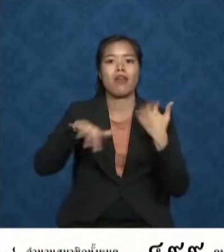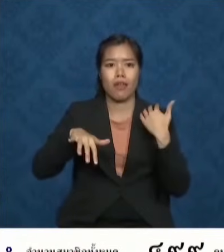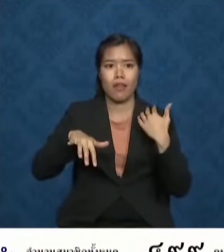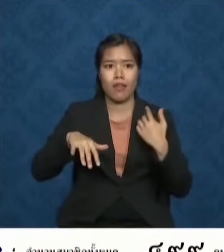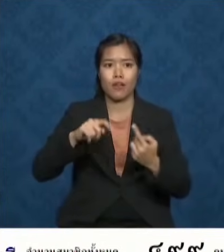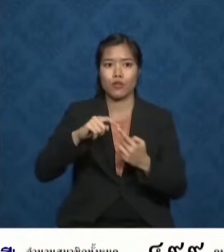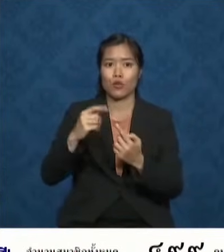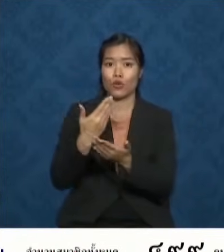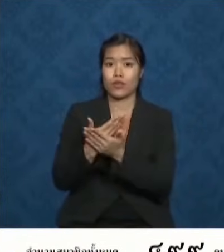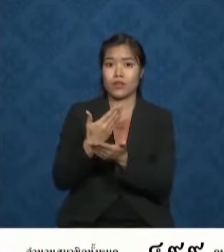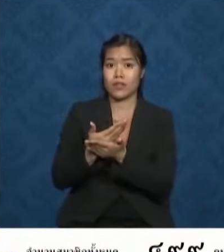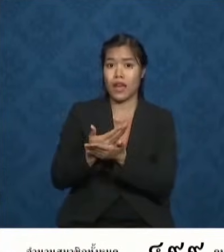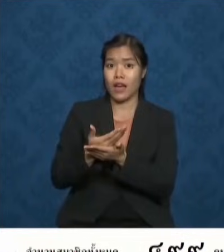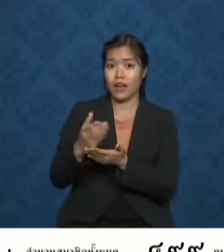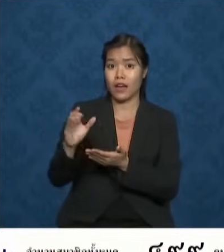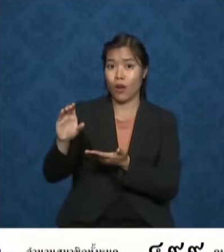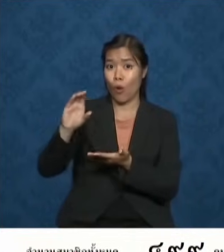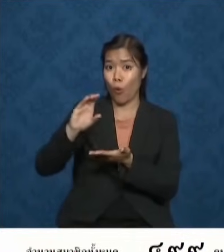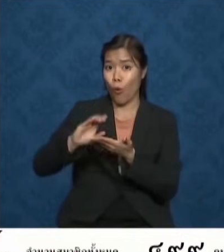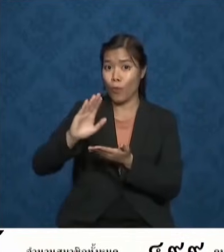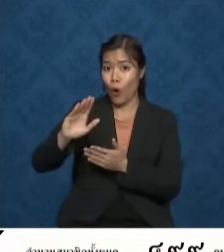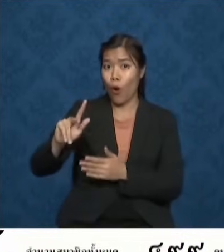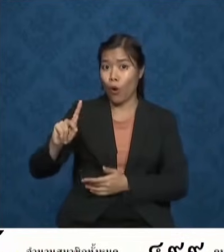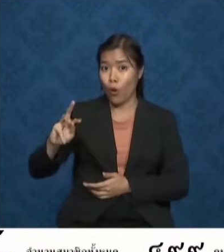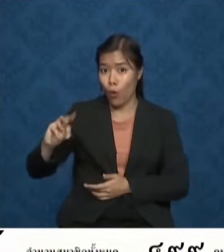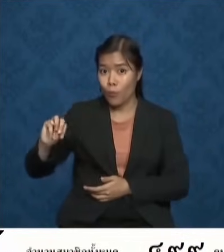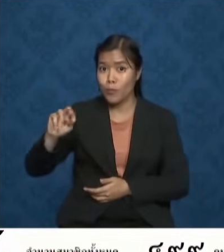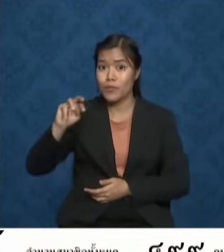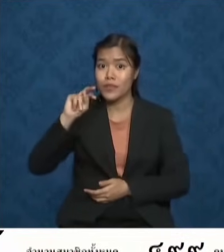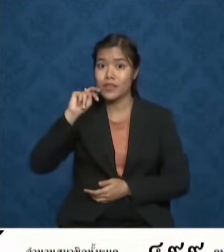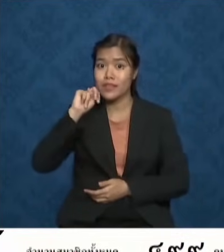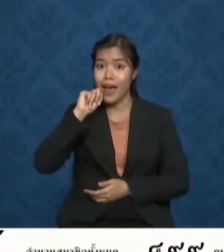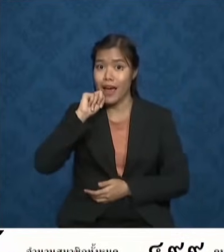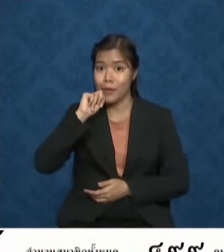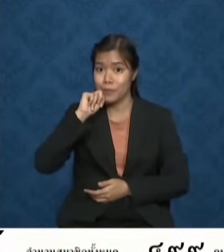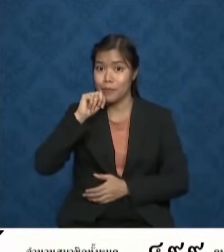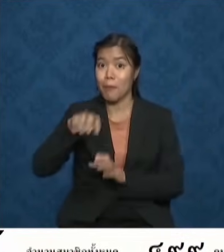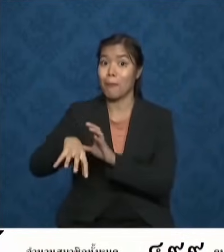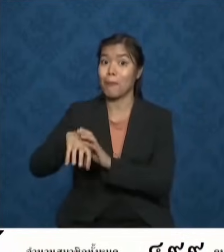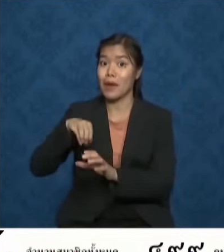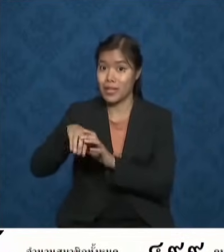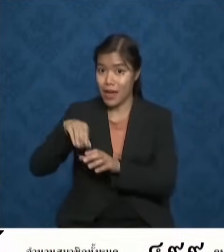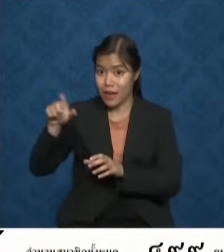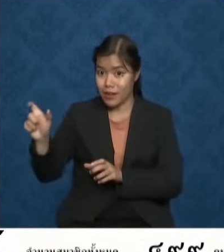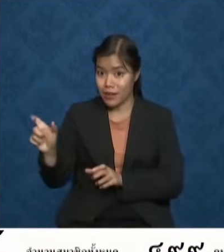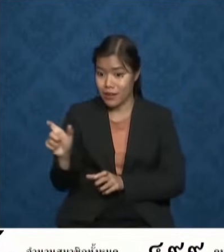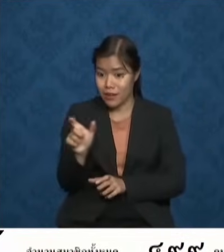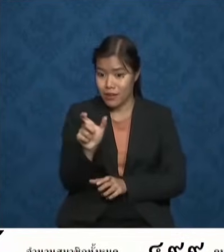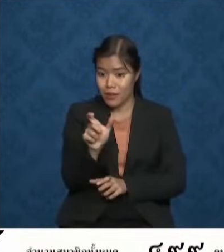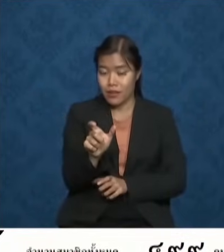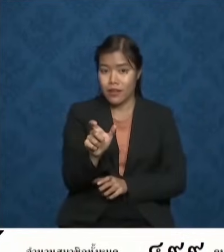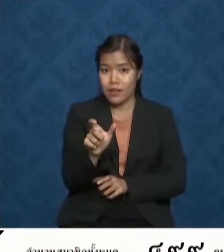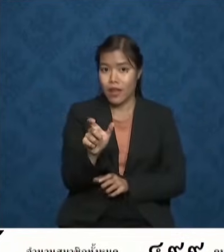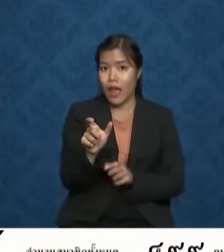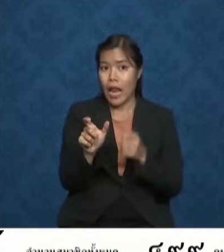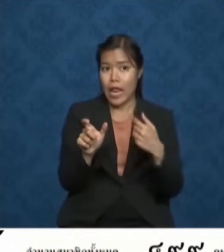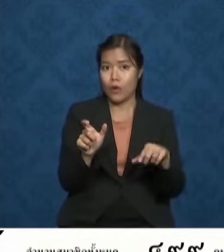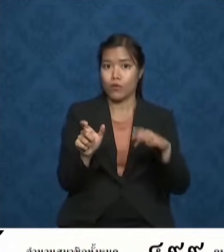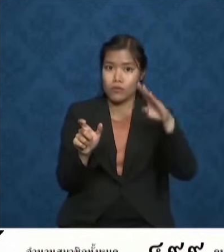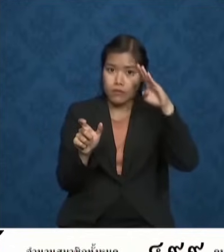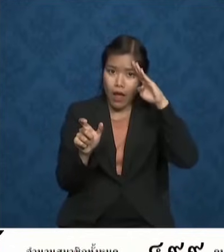ลทั้งหมดมาเทียบกับงบแหล่งน้ำของทหารพัฒ